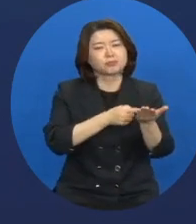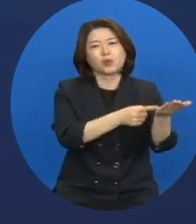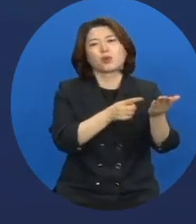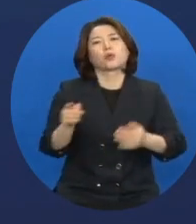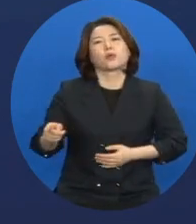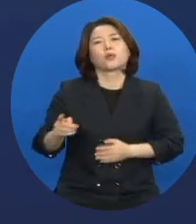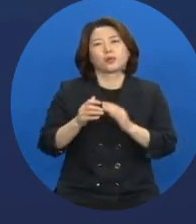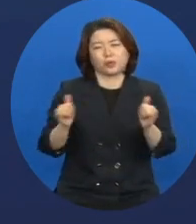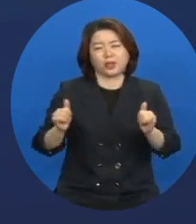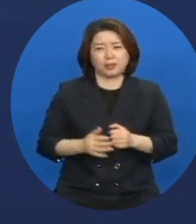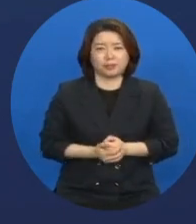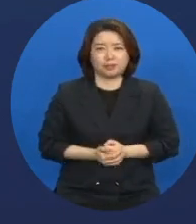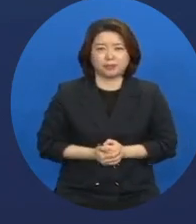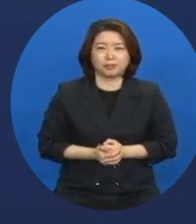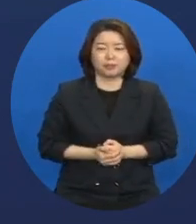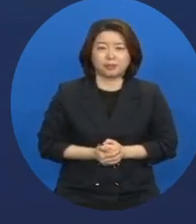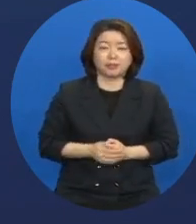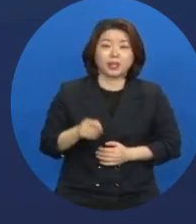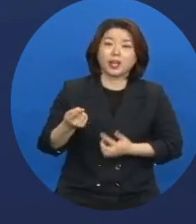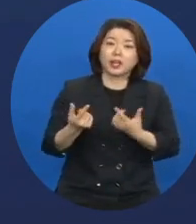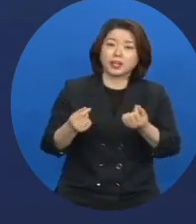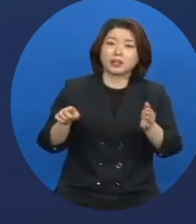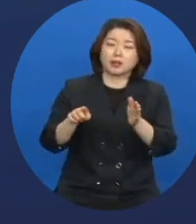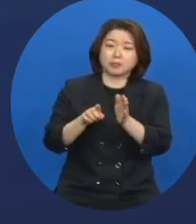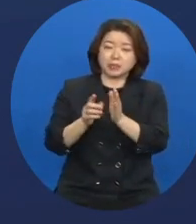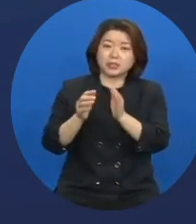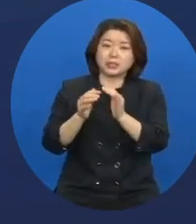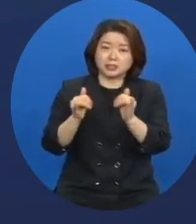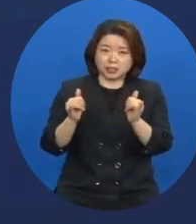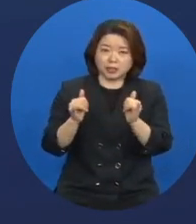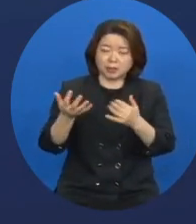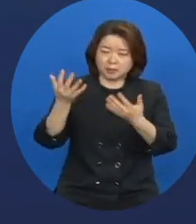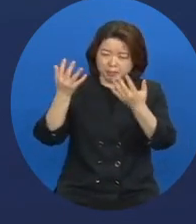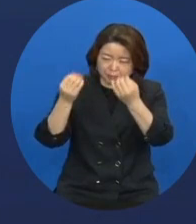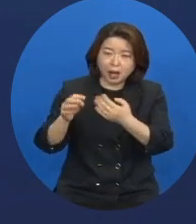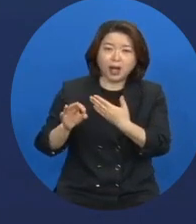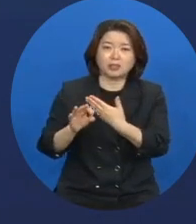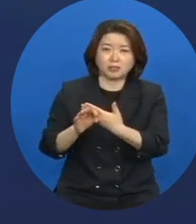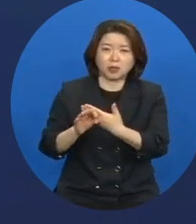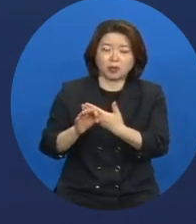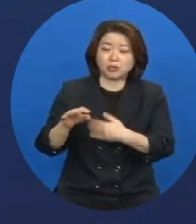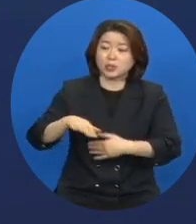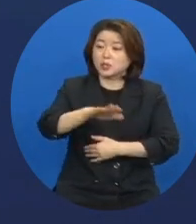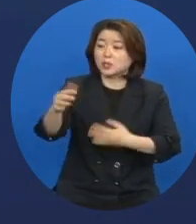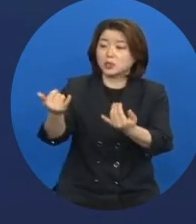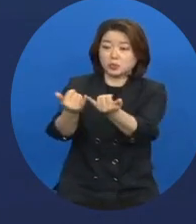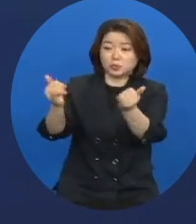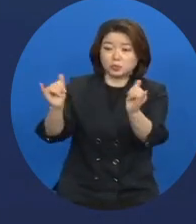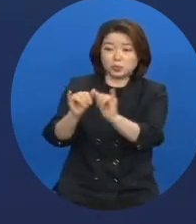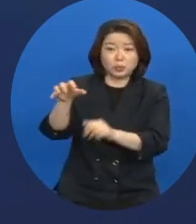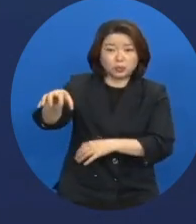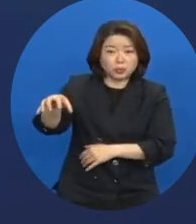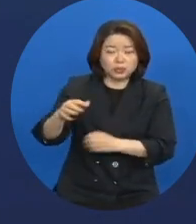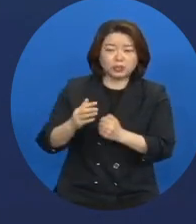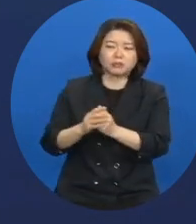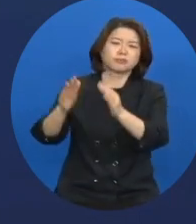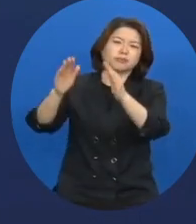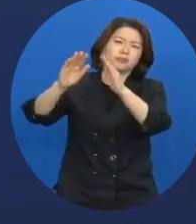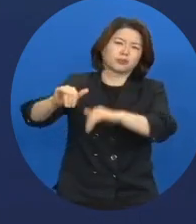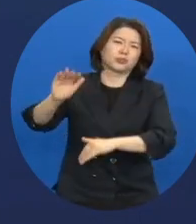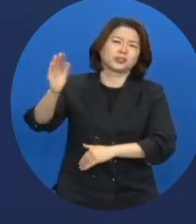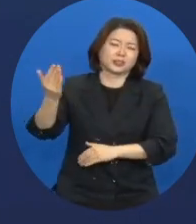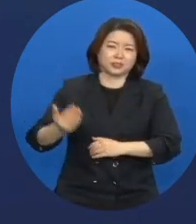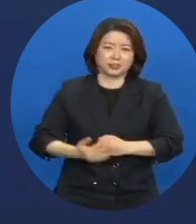사람들이었습니다. 이런 믿음을 가진 사람이 많으면 그 공동체는 무너질 수밖에